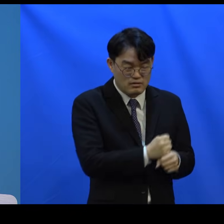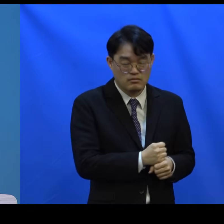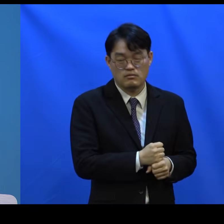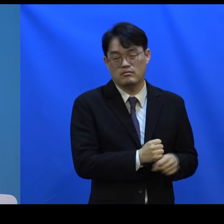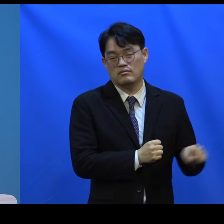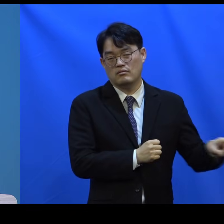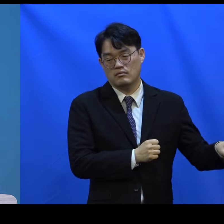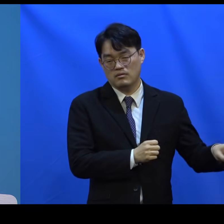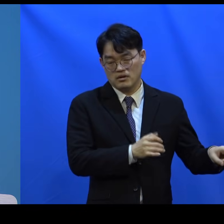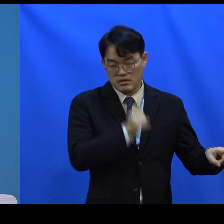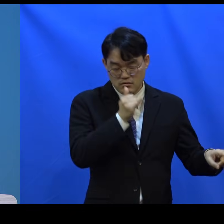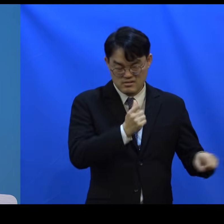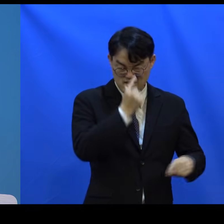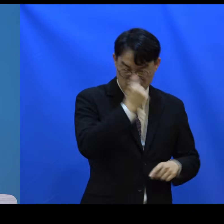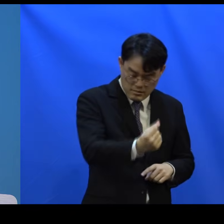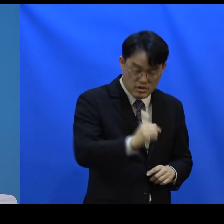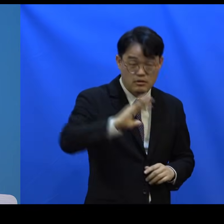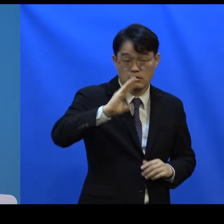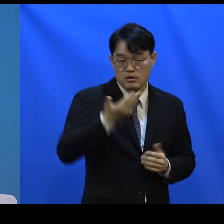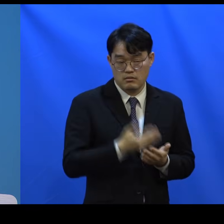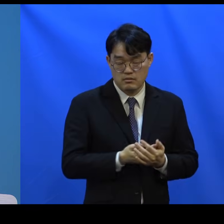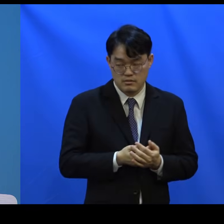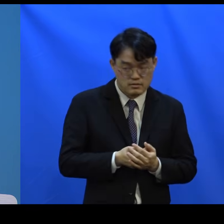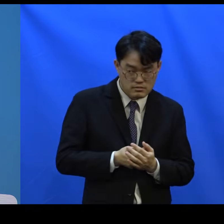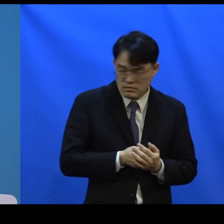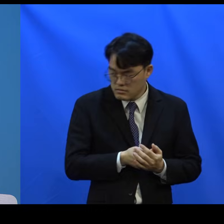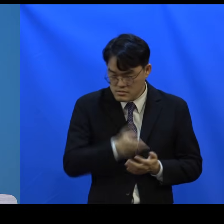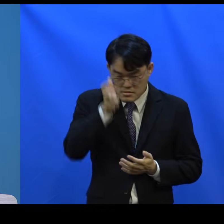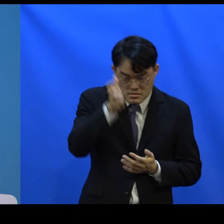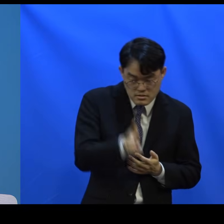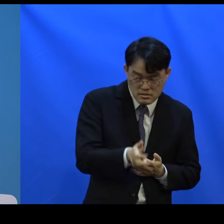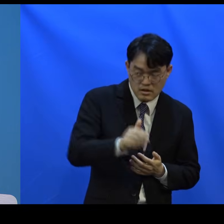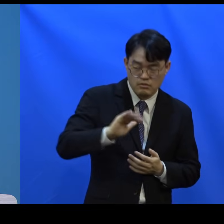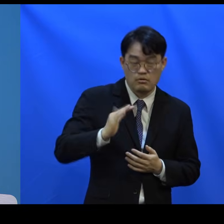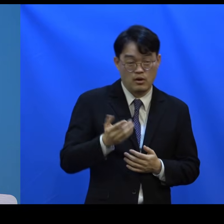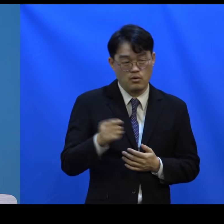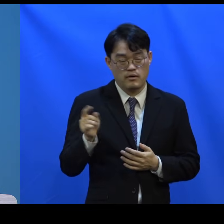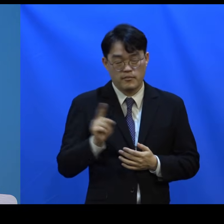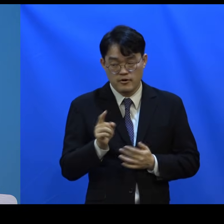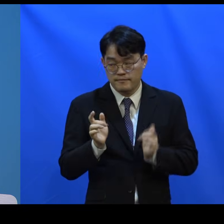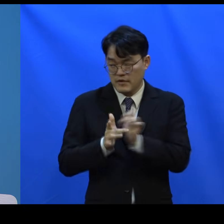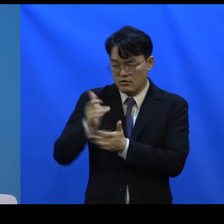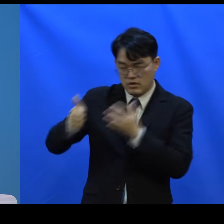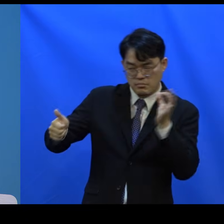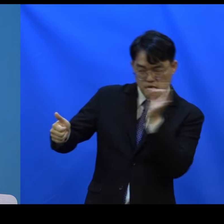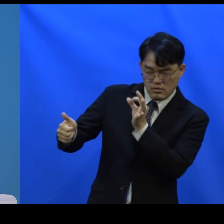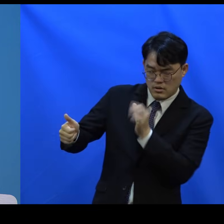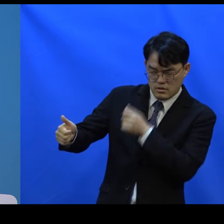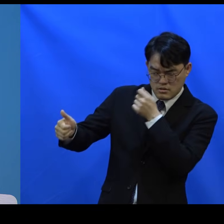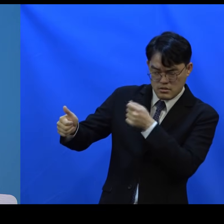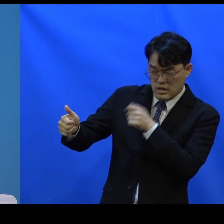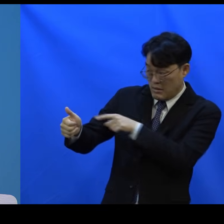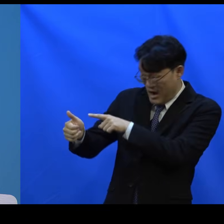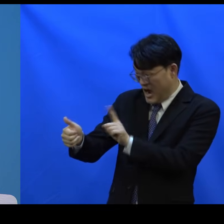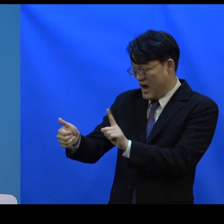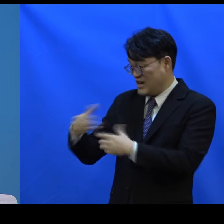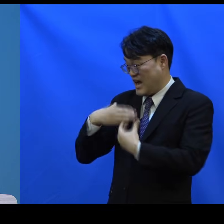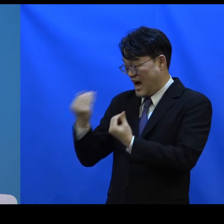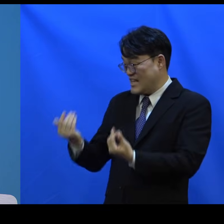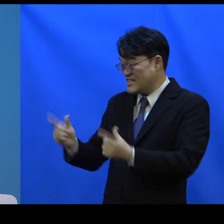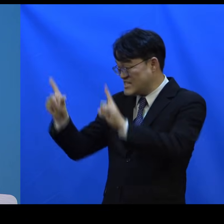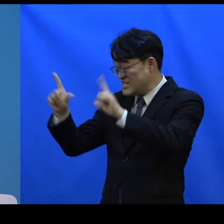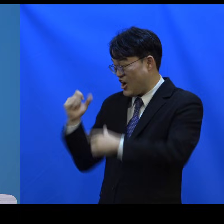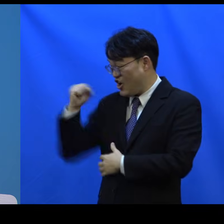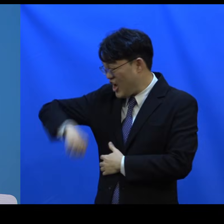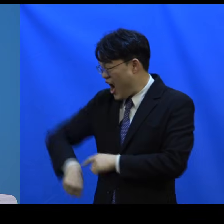그러면서 살벌해지고 날카로워지고, 그래서 예수님을 더 이상 용납할 수 없는 거예요. 여러분,